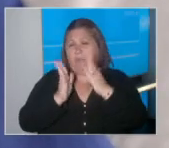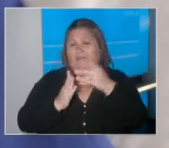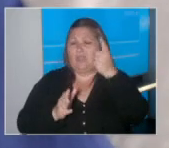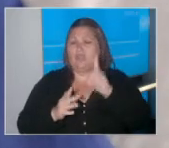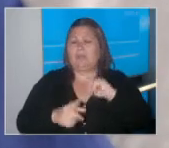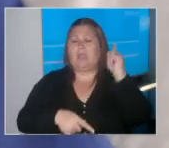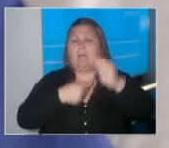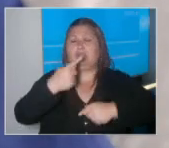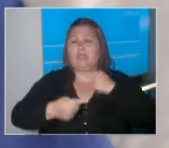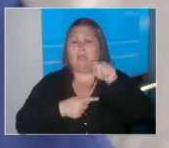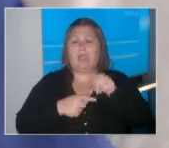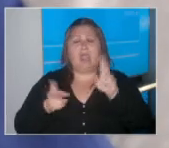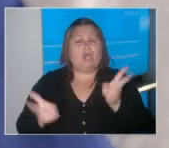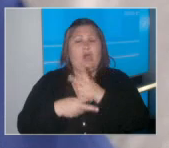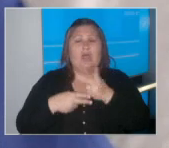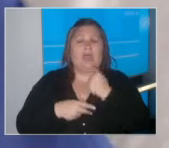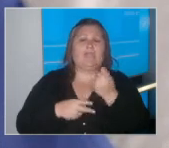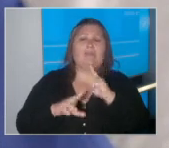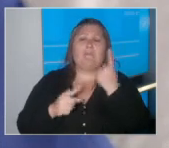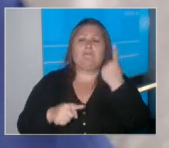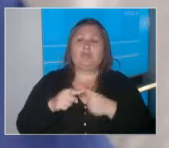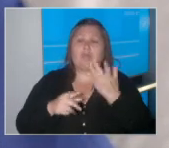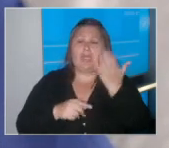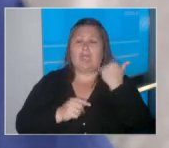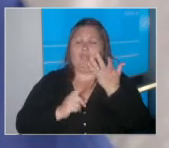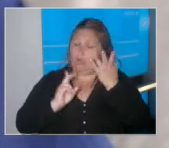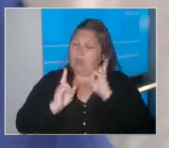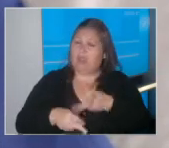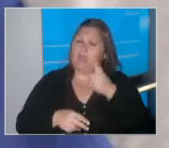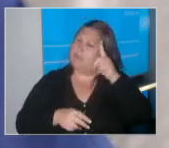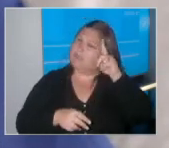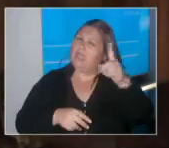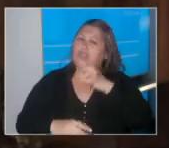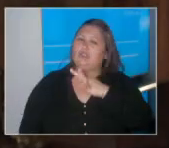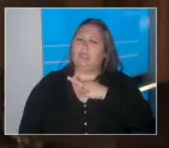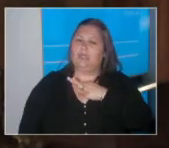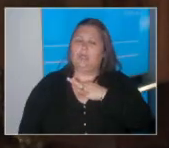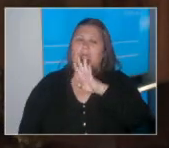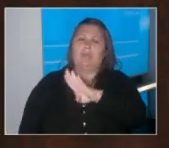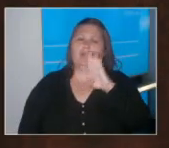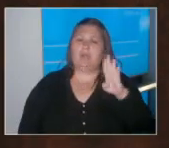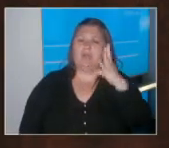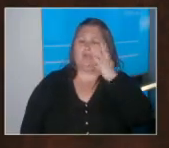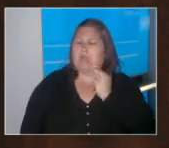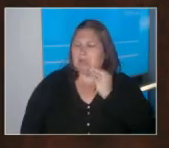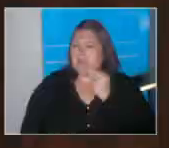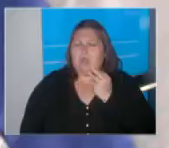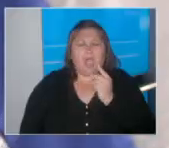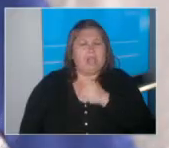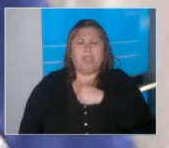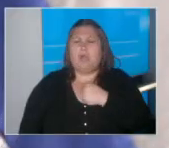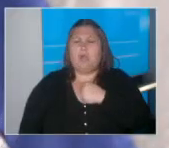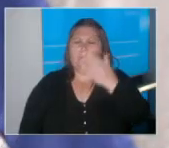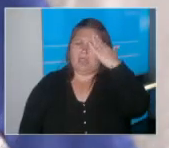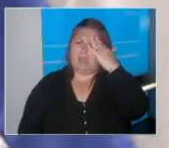בשנים האלו, אינני יכולה להגיד לכם בדיוק מה היה, יכולה להגיד לכם מהיכרותי האישית עם נתניהו האדם. אני לא מכירה אדם